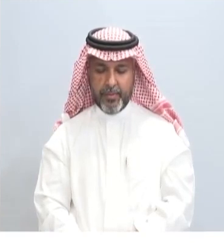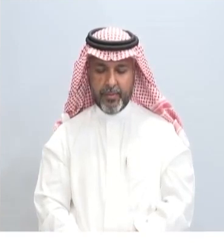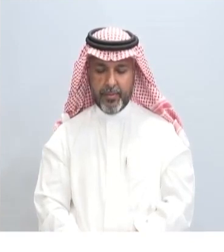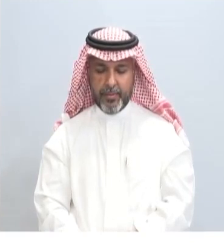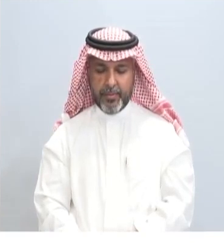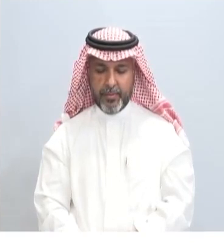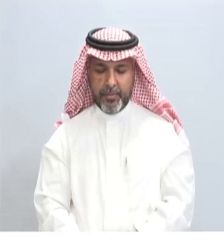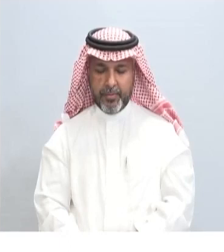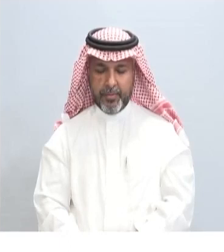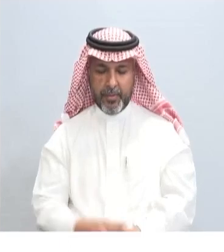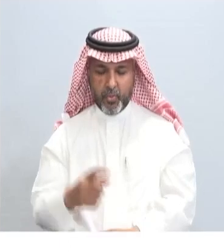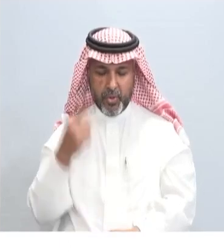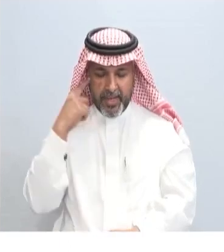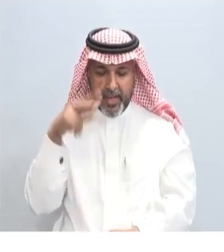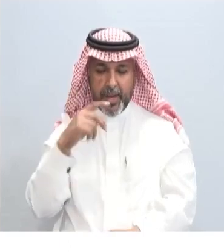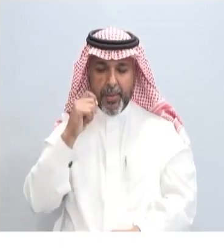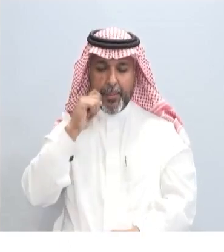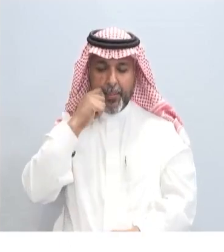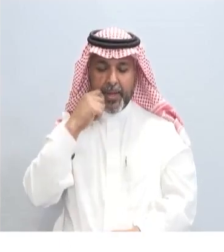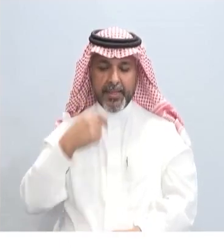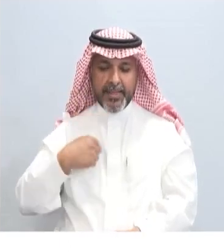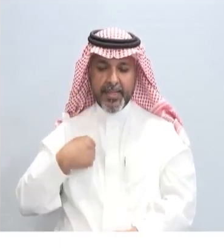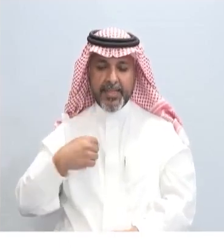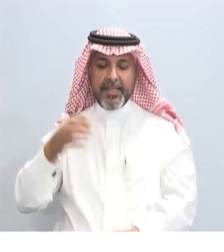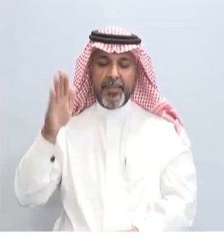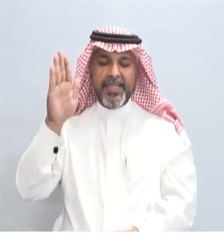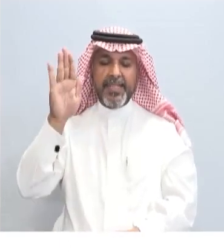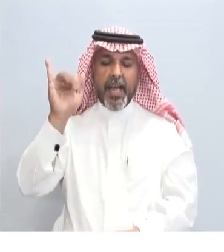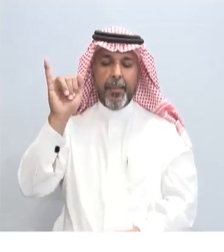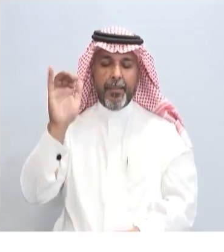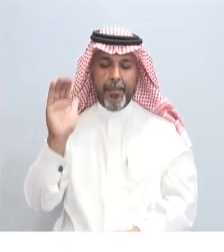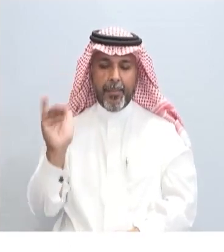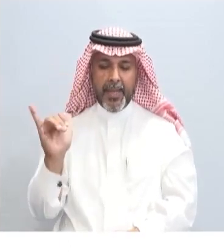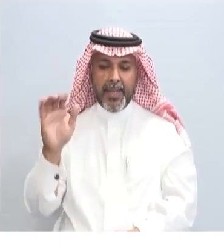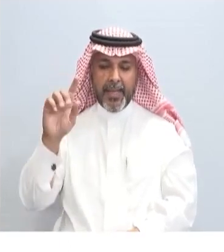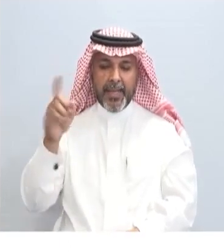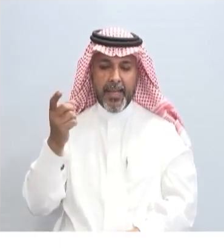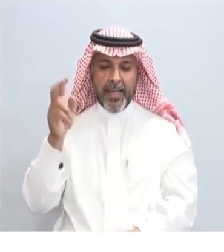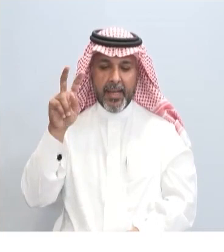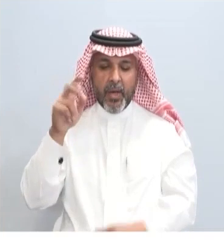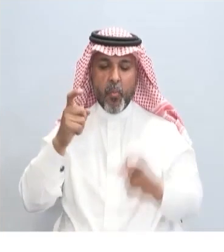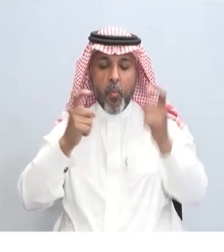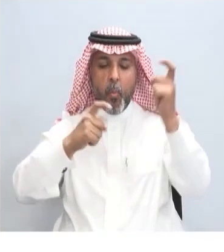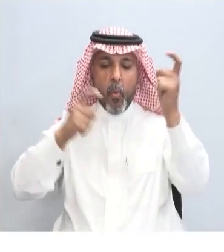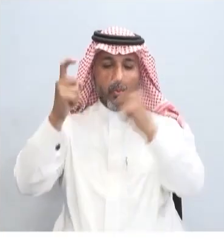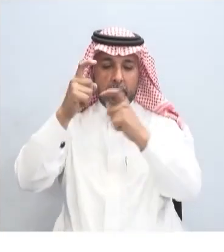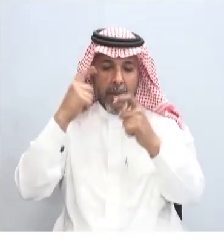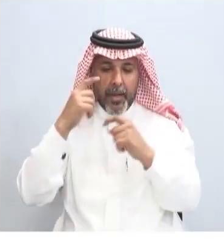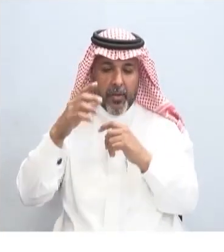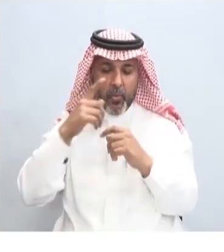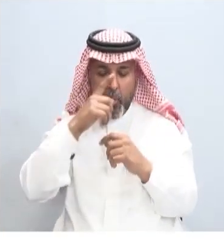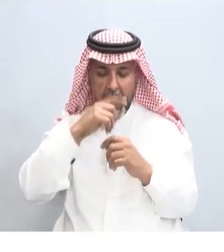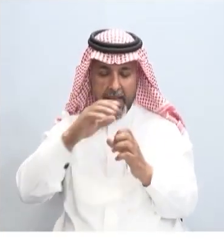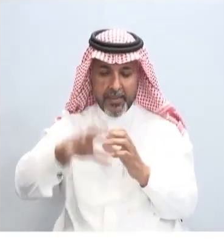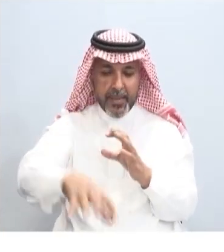ثقافيه وطلب اليها سحب بطاقه عشوائيا من صندوق به 300 بطاقه منها 20 رابحه اذا انا